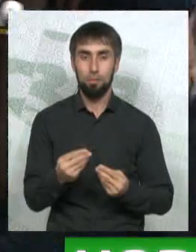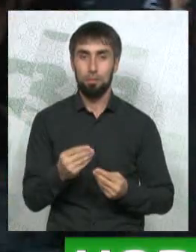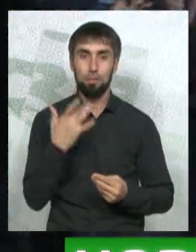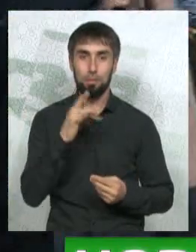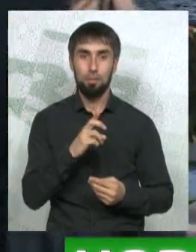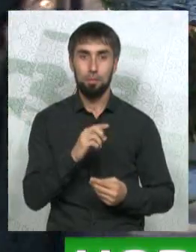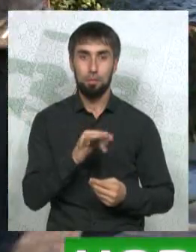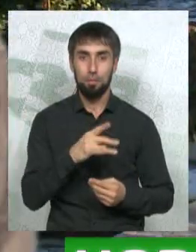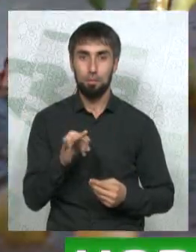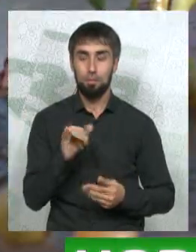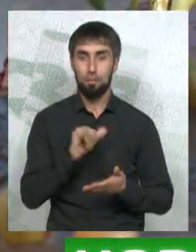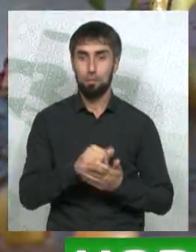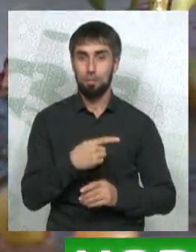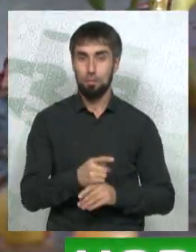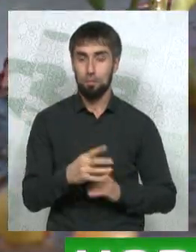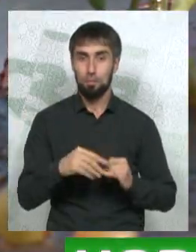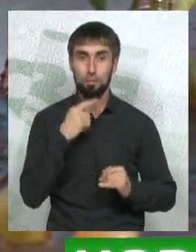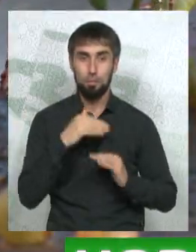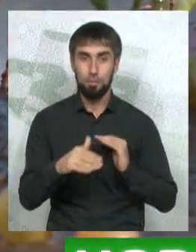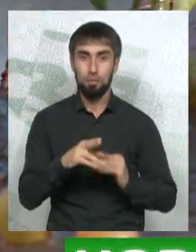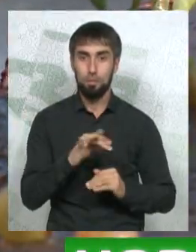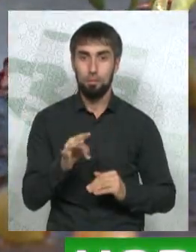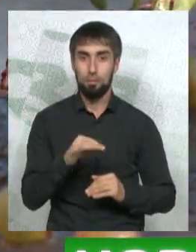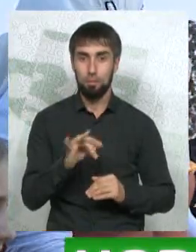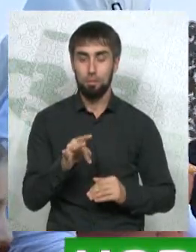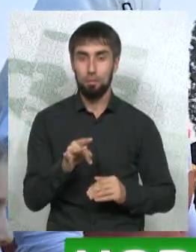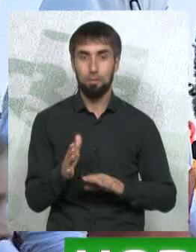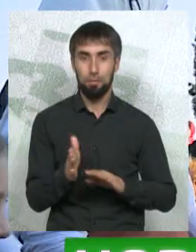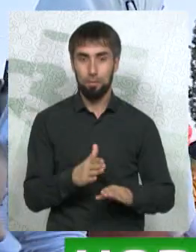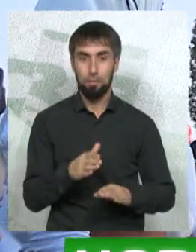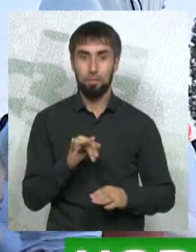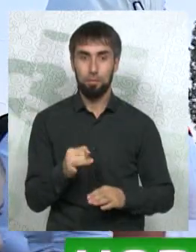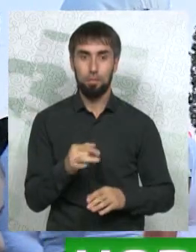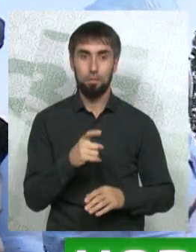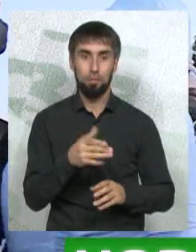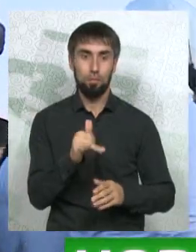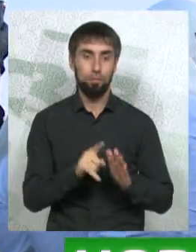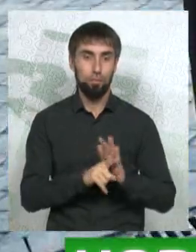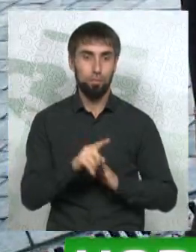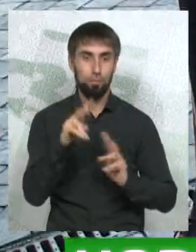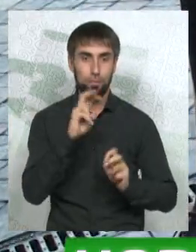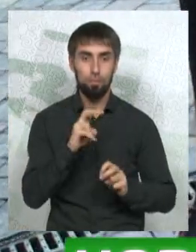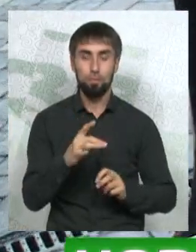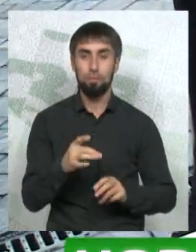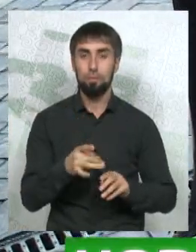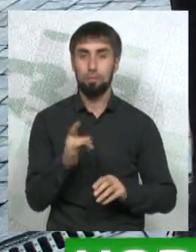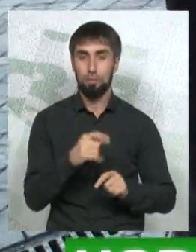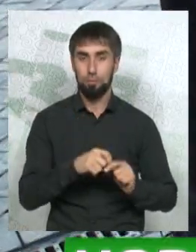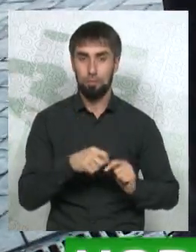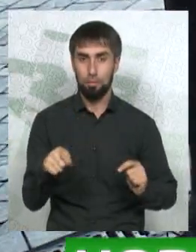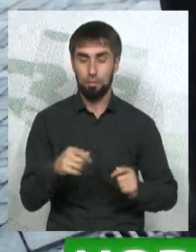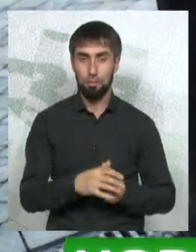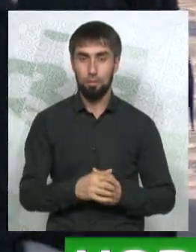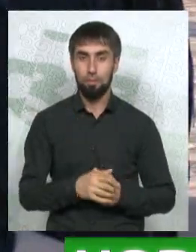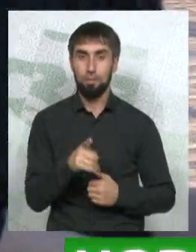Американский брауни ставит рекорд на ингушской земле. Все кондитерские приборы отложили в сторону, в ход пошли измерительные. Рулеткой длину пирожного